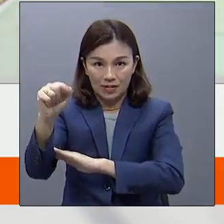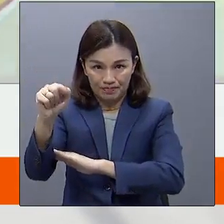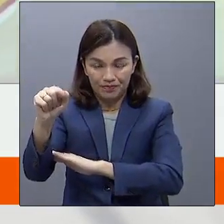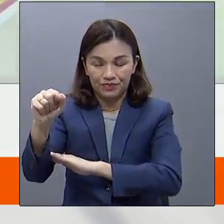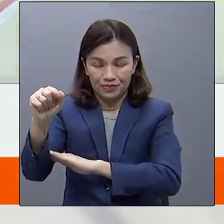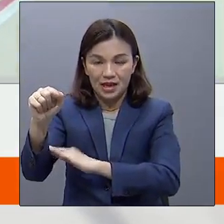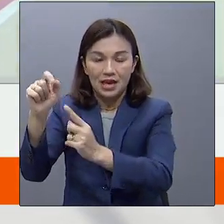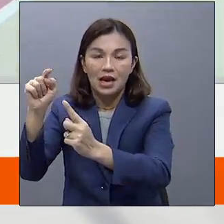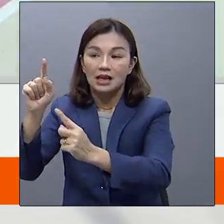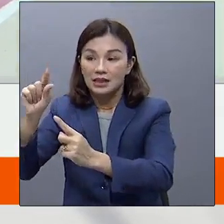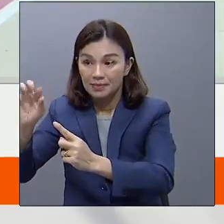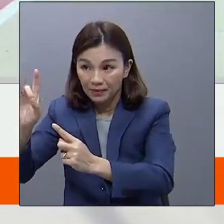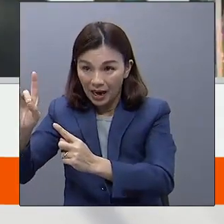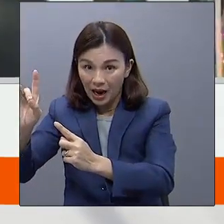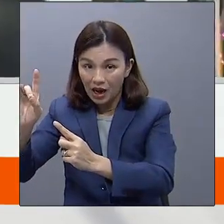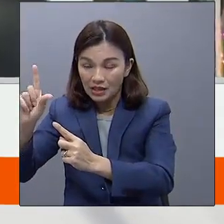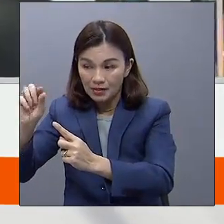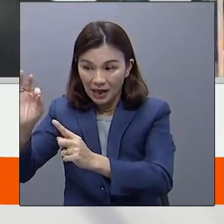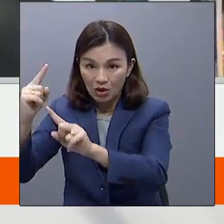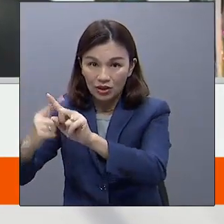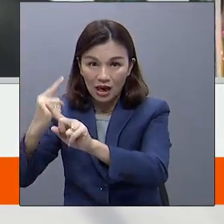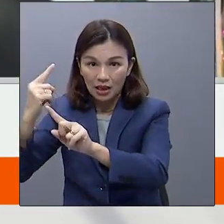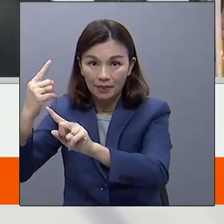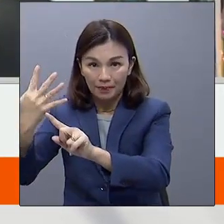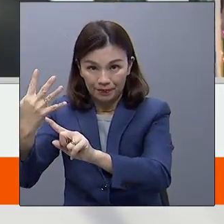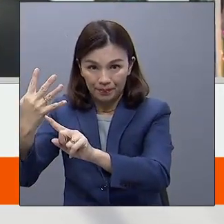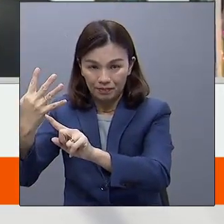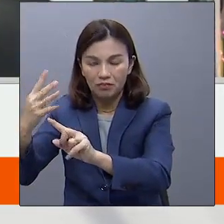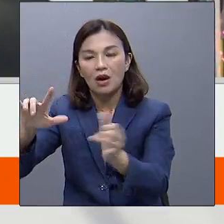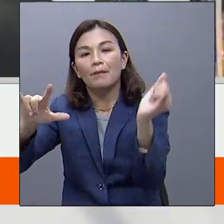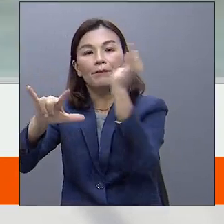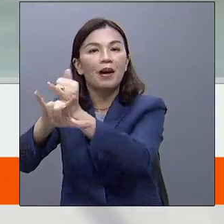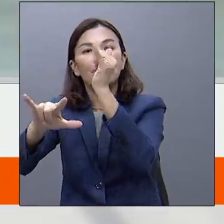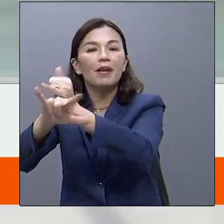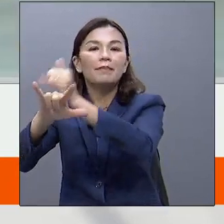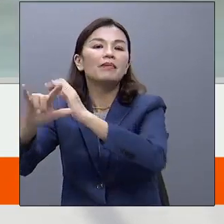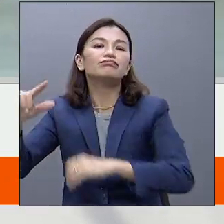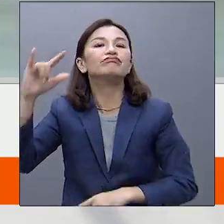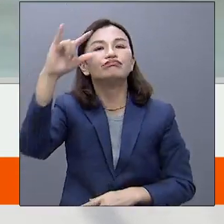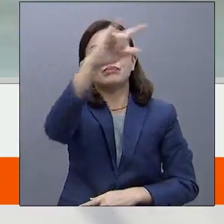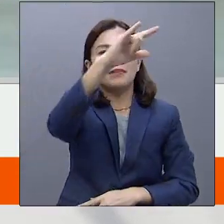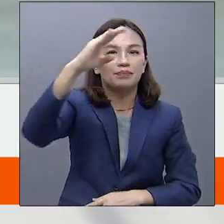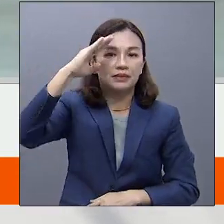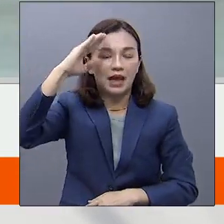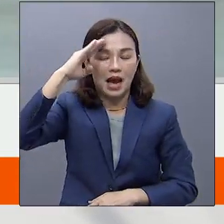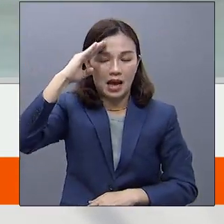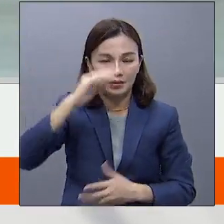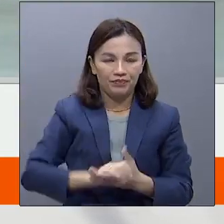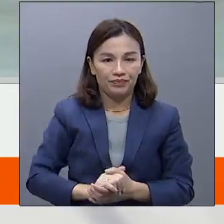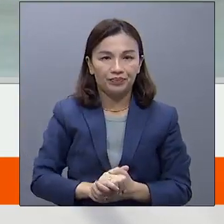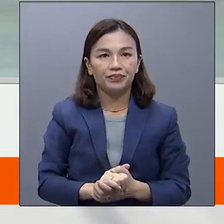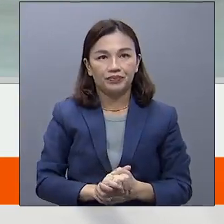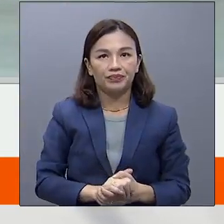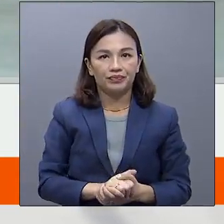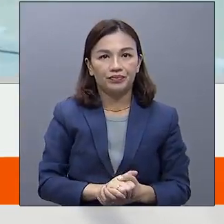นะฮะก็ก็จะเป็นเที่ยวที่ 2ที่จะส่งกลับเมืองไทยไปนะฮะที่จะบินมารับอีกเที่ยวนึงนะครับ